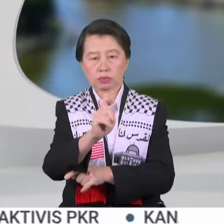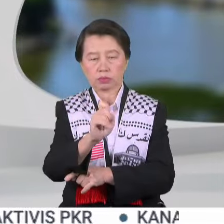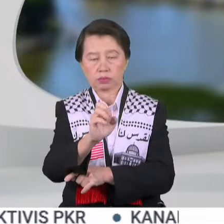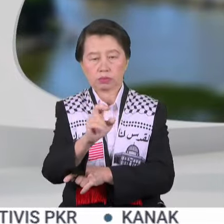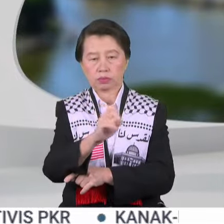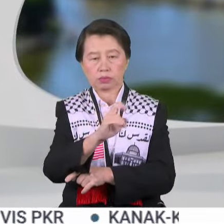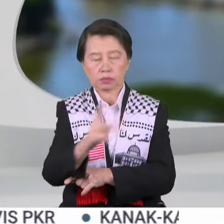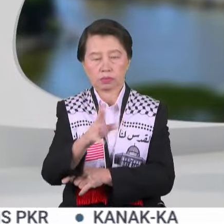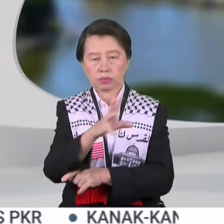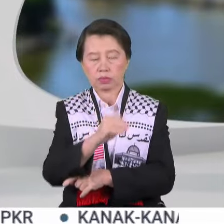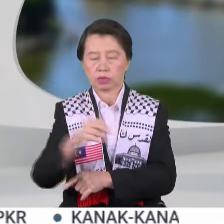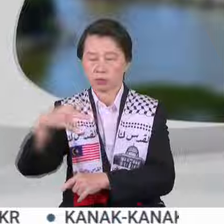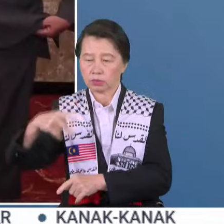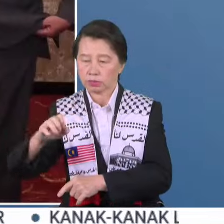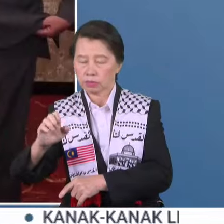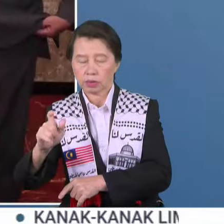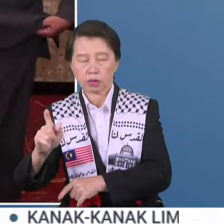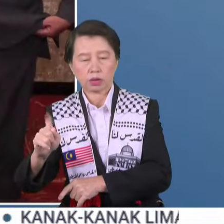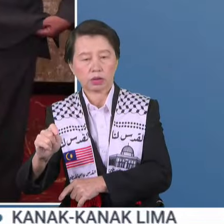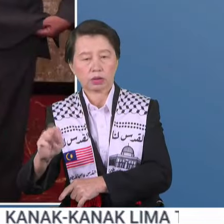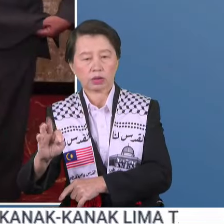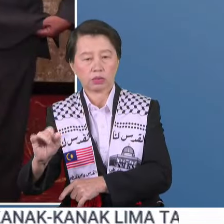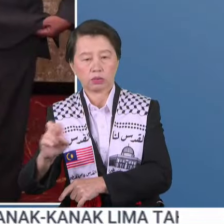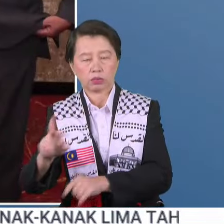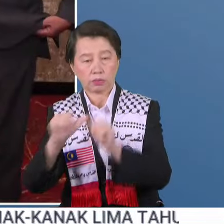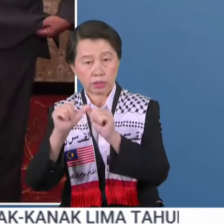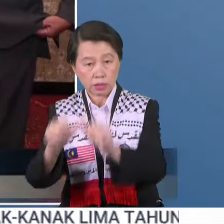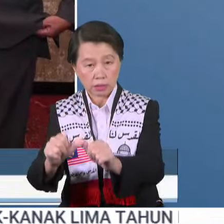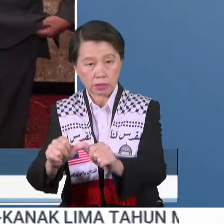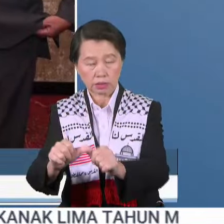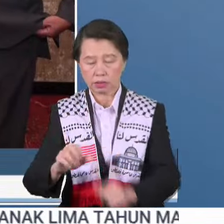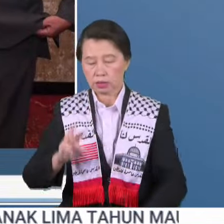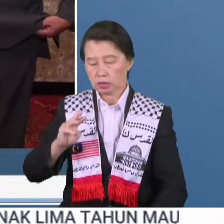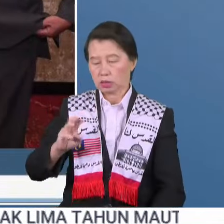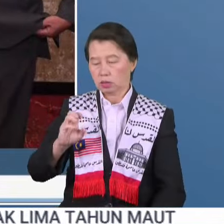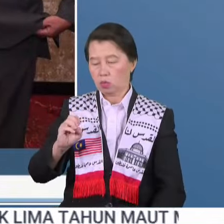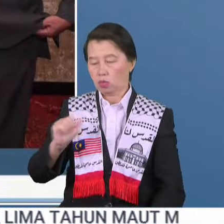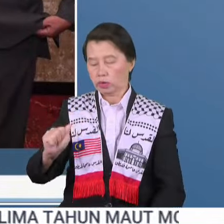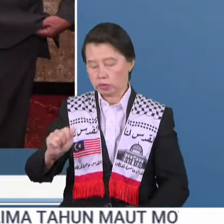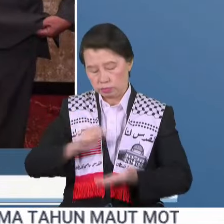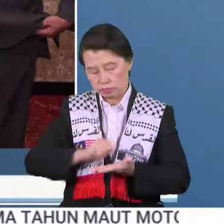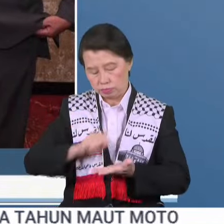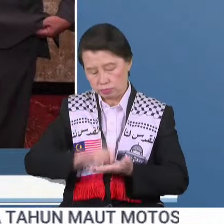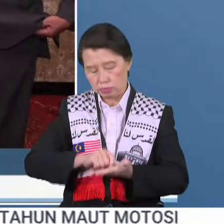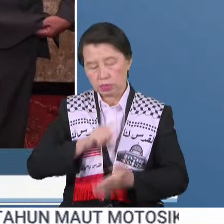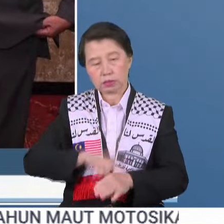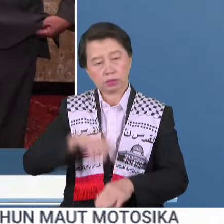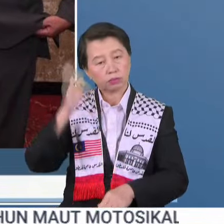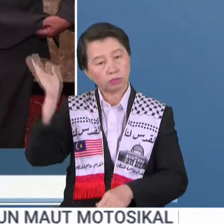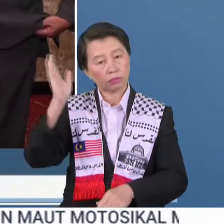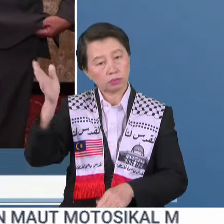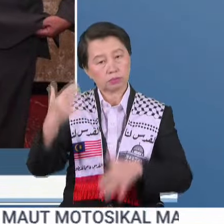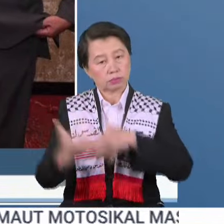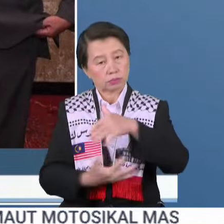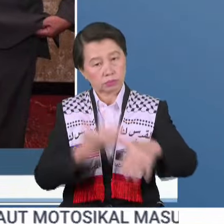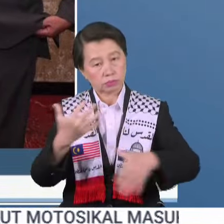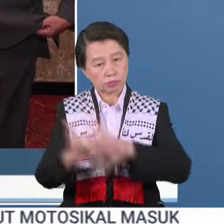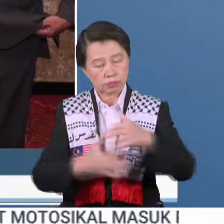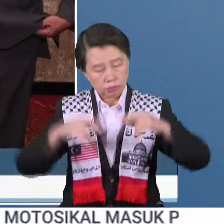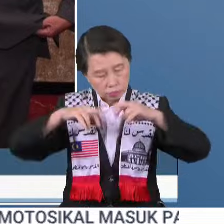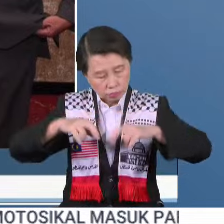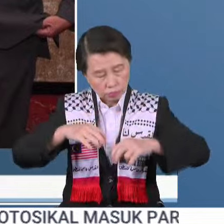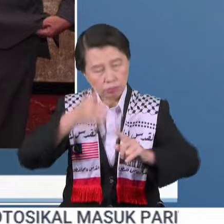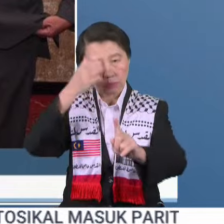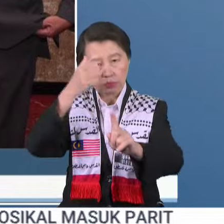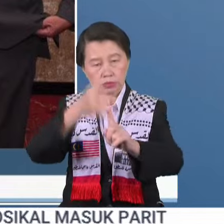sampel kekal moa ditandatangani semasa simposium bilateral collaboration research